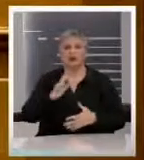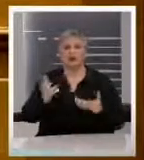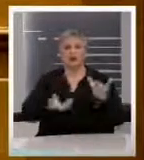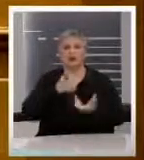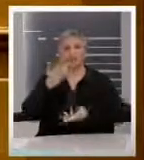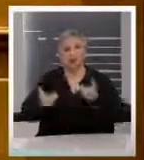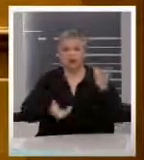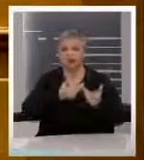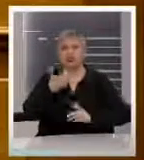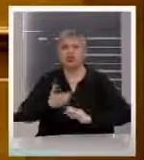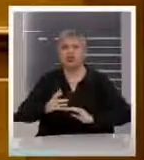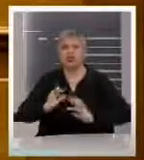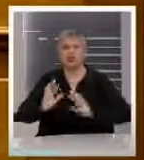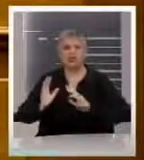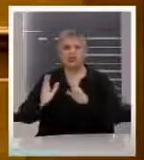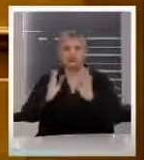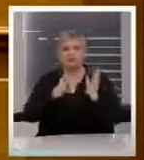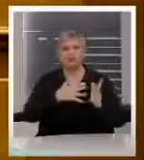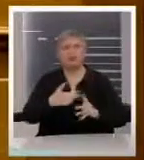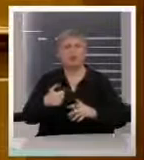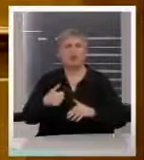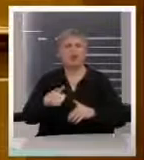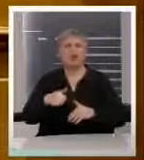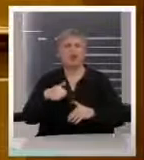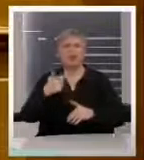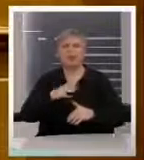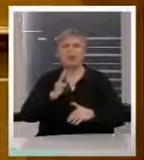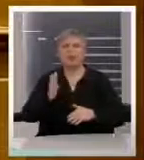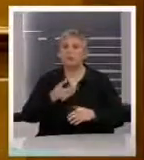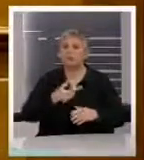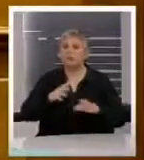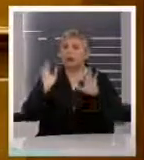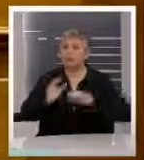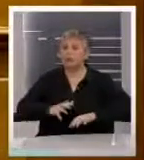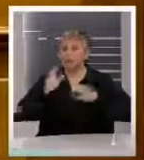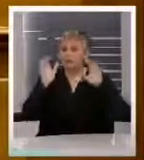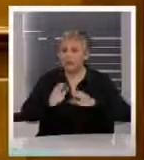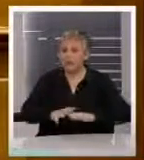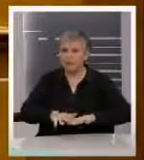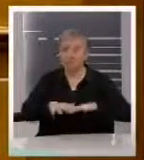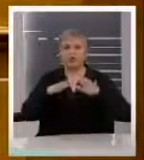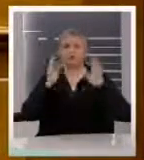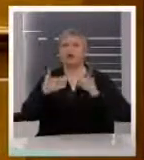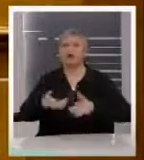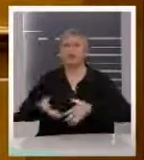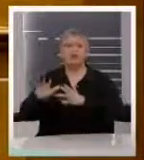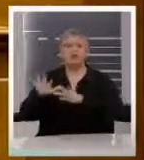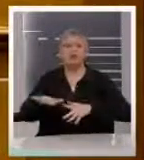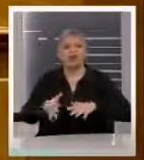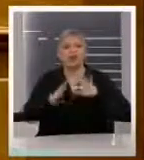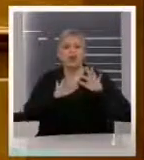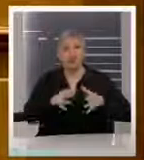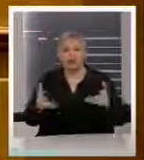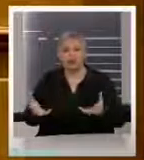τις δράσεις δασοπροστασίας στην καλοκαιρινή περίοδο, τις πρόσφατες πλημμύρες στη Μάδρα, τις επιχειρήσεις έρευνας και διάσωσης στο Αιγαίο, μέχρι και την